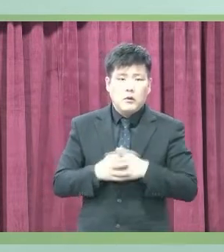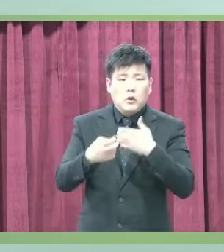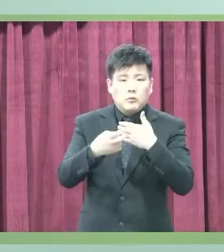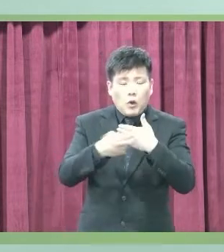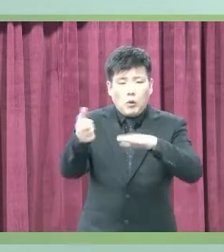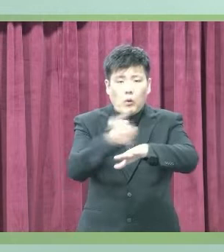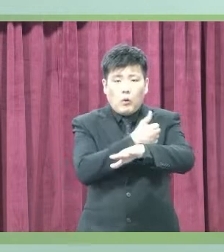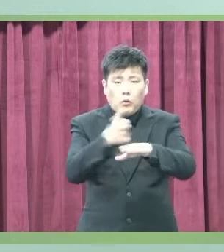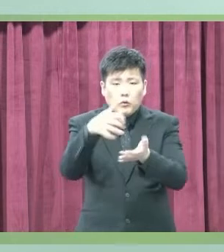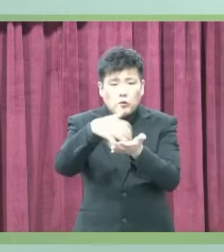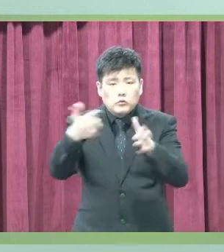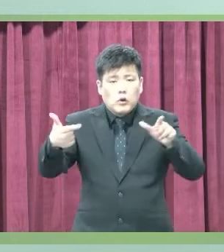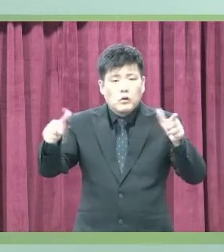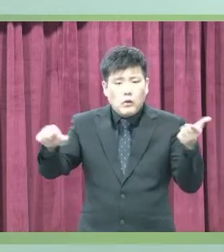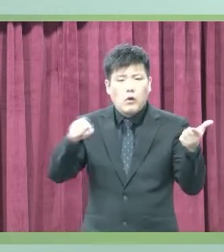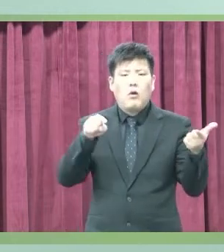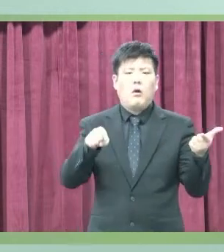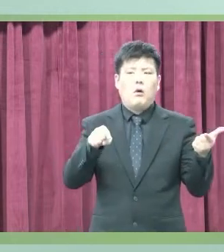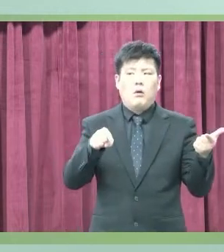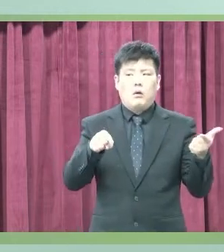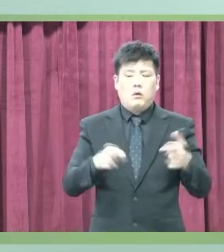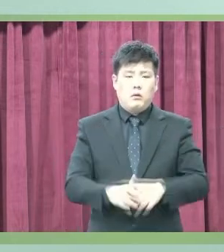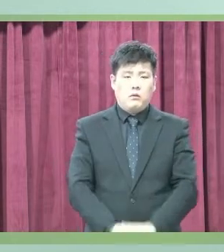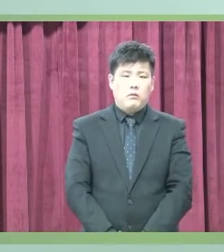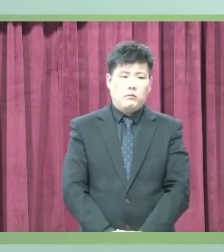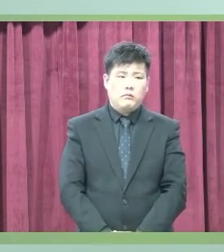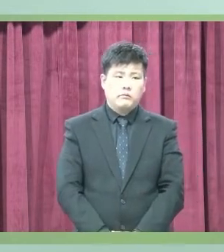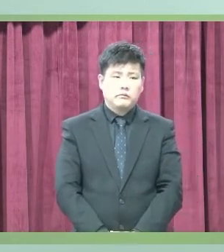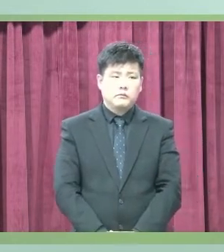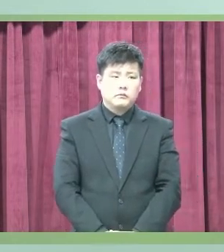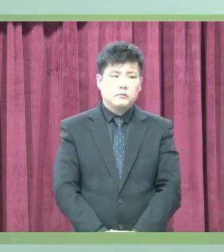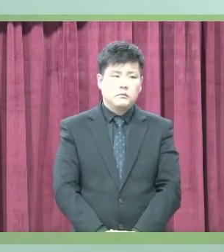차이를 보이고 배수 차이도 2배 이상 넘지 않습니다.